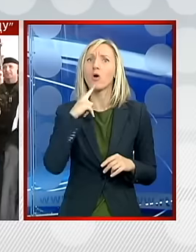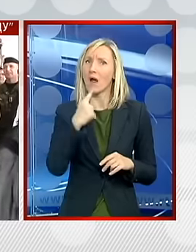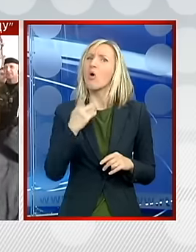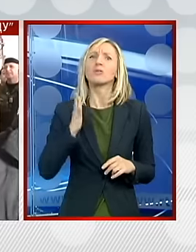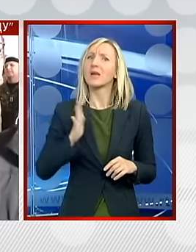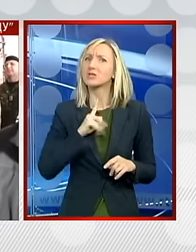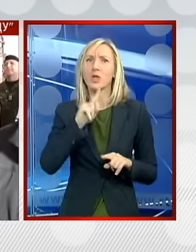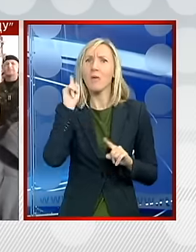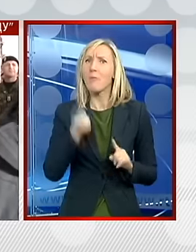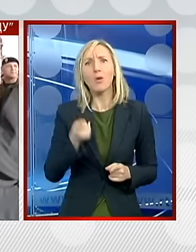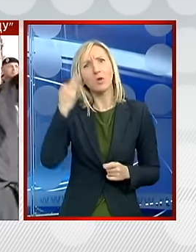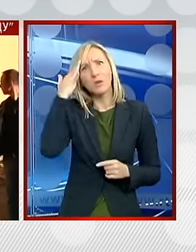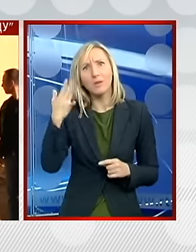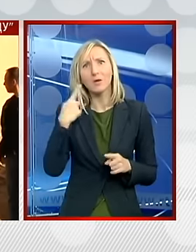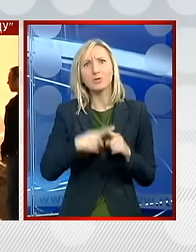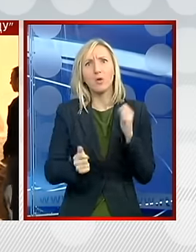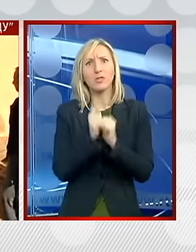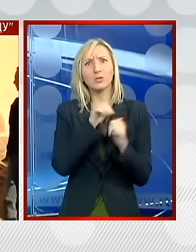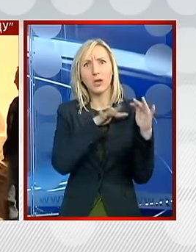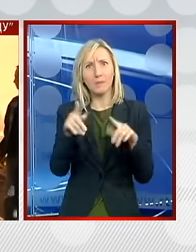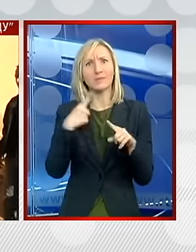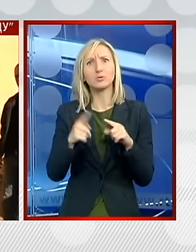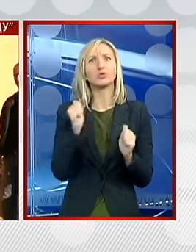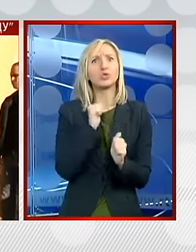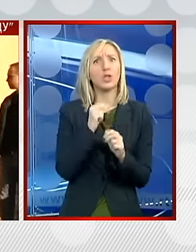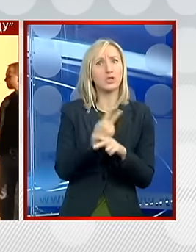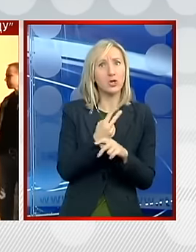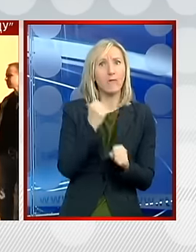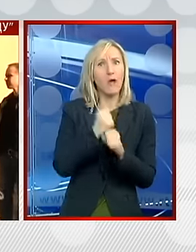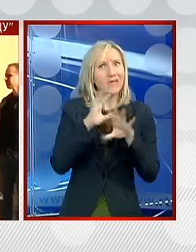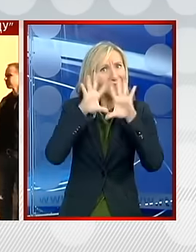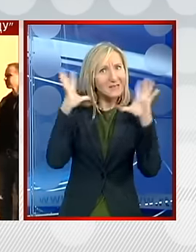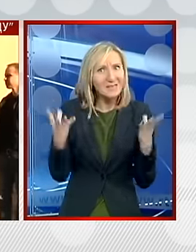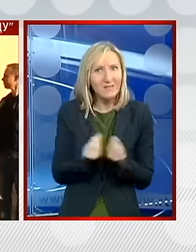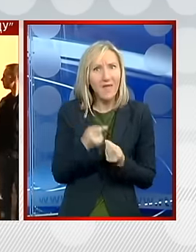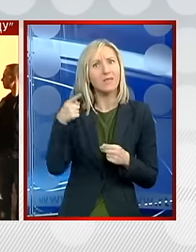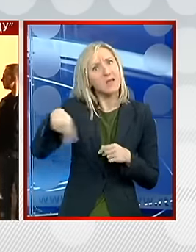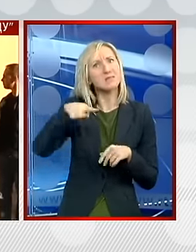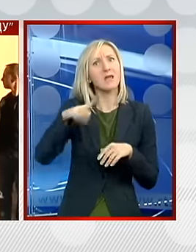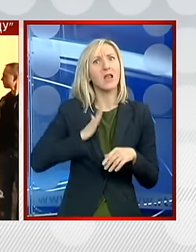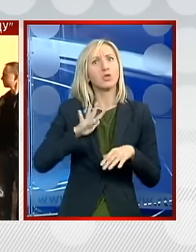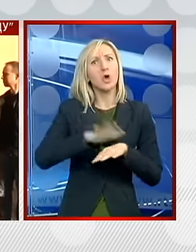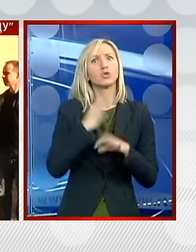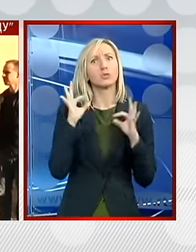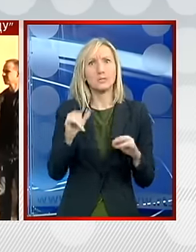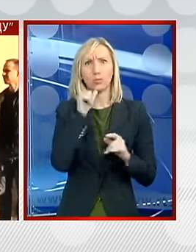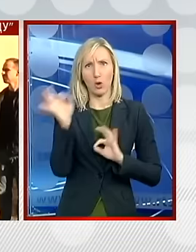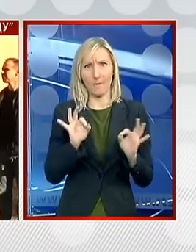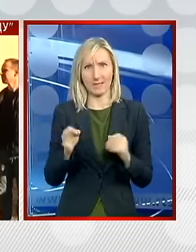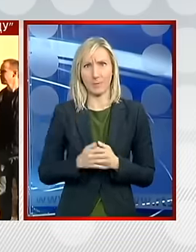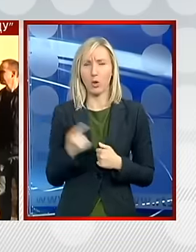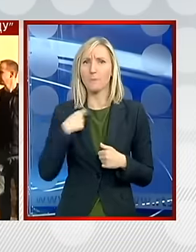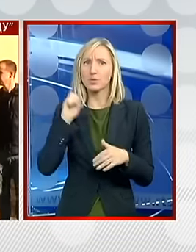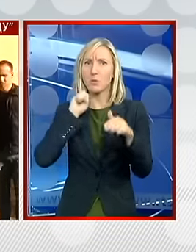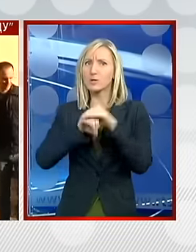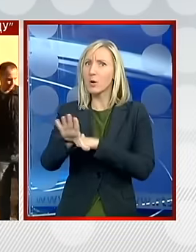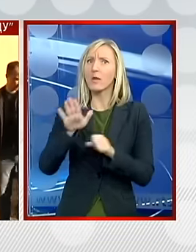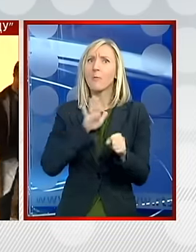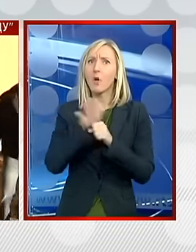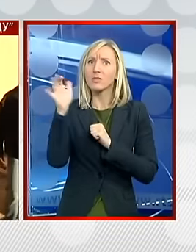brinu zbog terorističkih napada jer će država učiniti sve kako bi se osjećali sigurno i bezbedno. Sprovodit